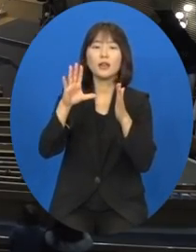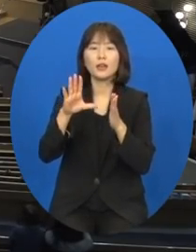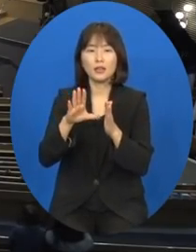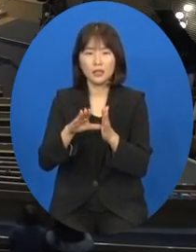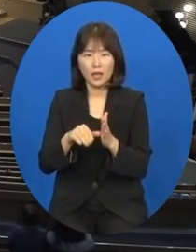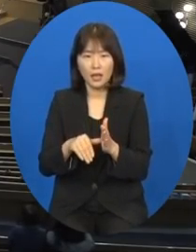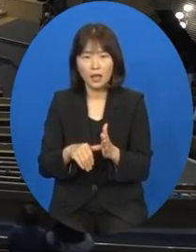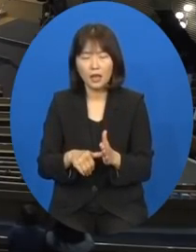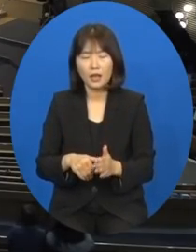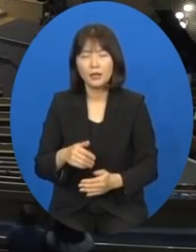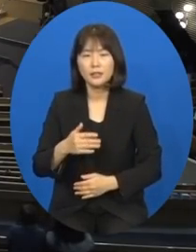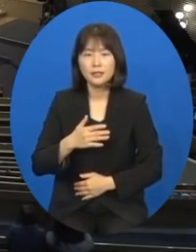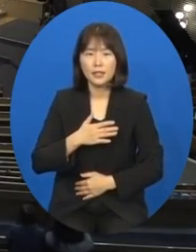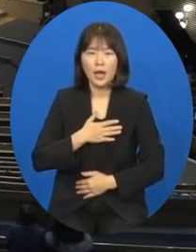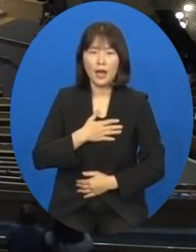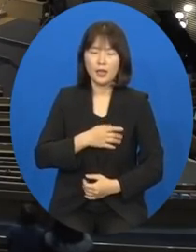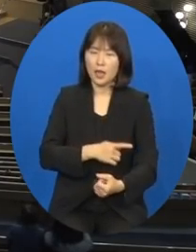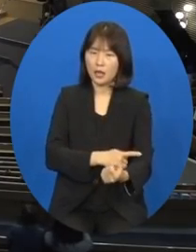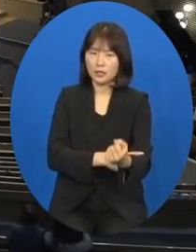we